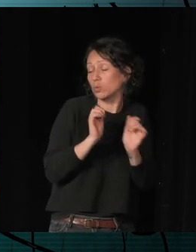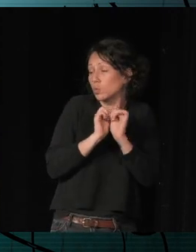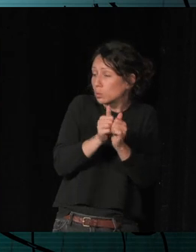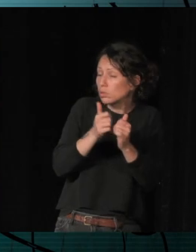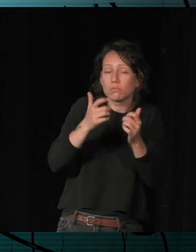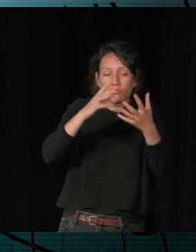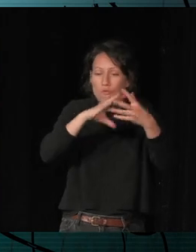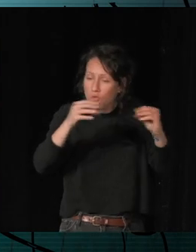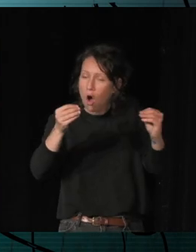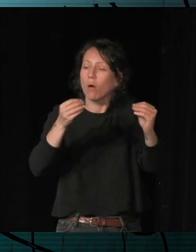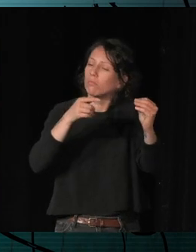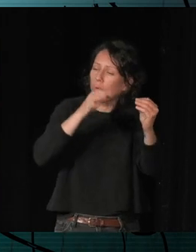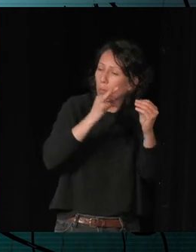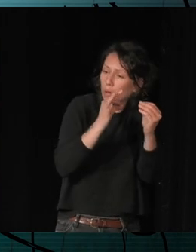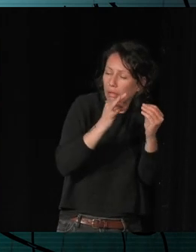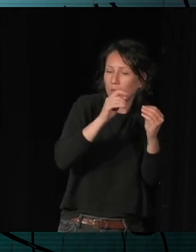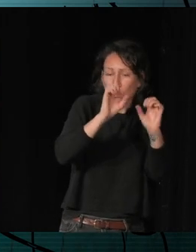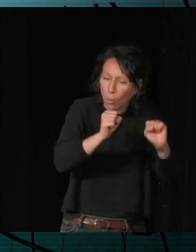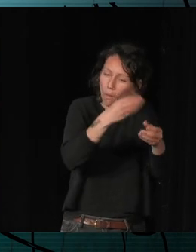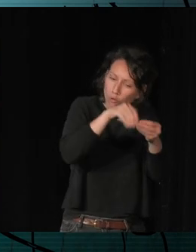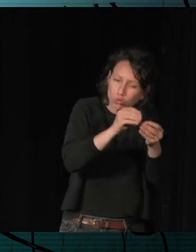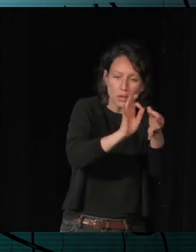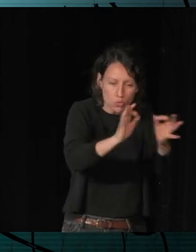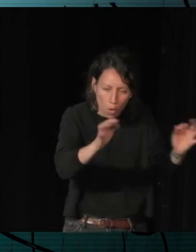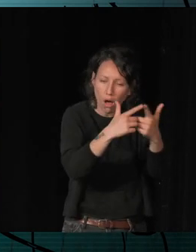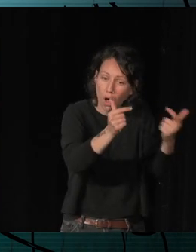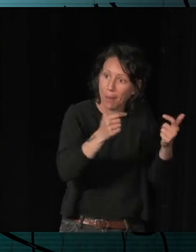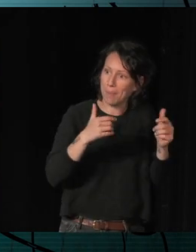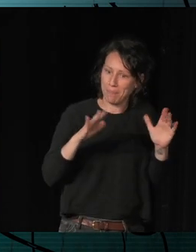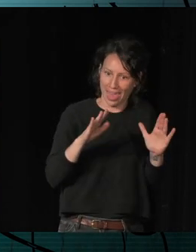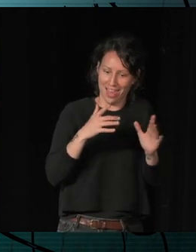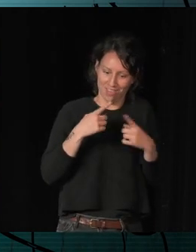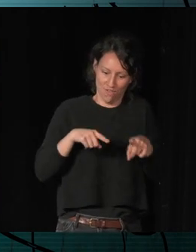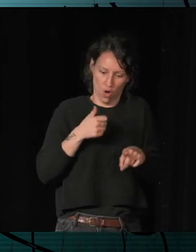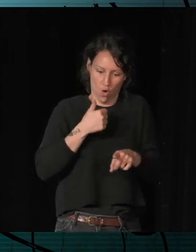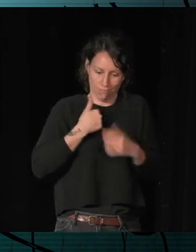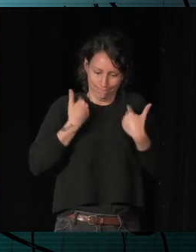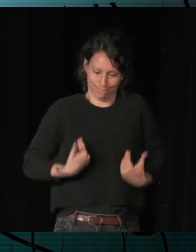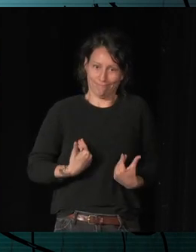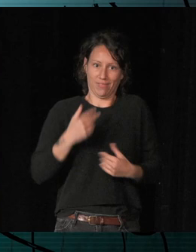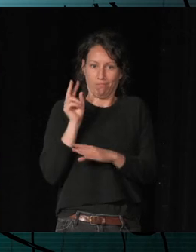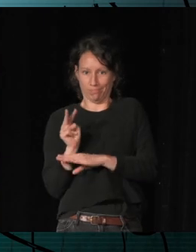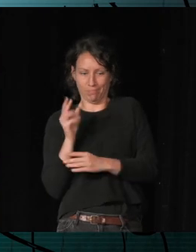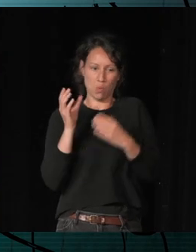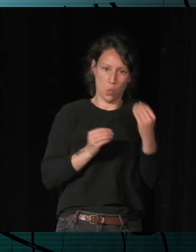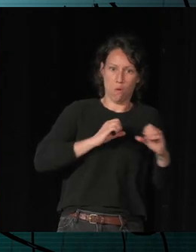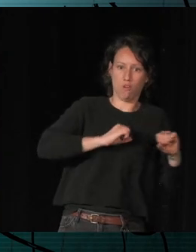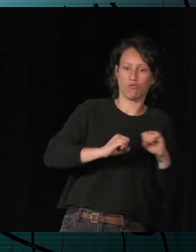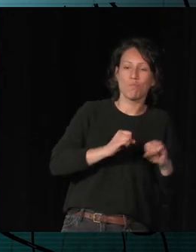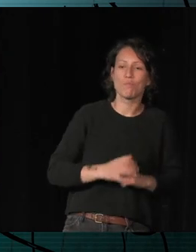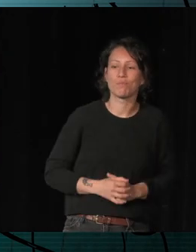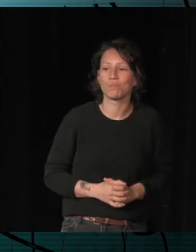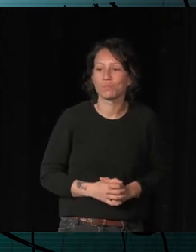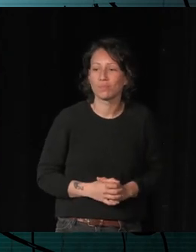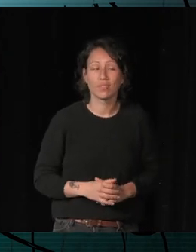mais la forme forme radicalement par contre raconte différente mais c'est sûr qu'on peut après utiliser beaucoup c'est assz drôle parce que tu on en discuté tout à